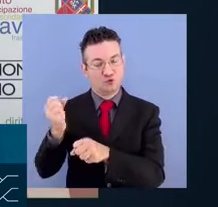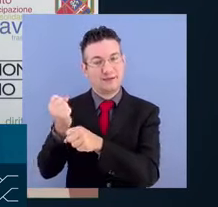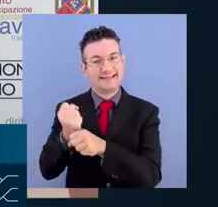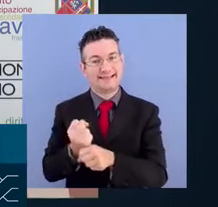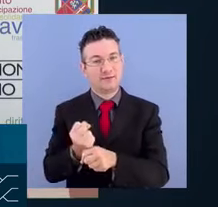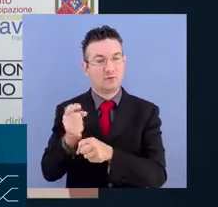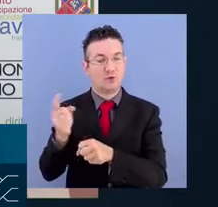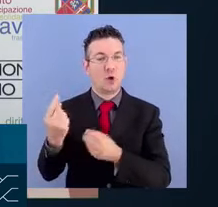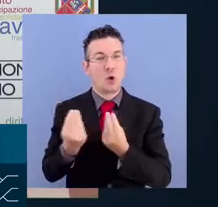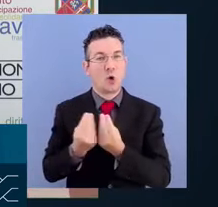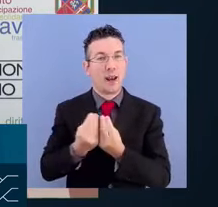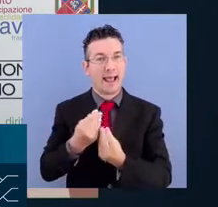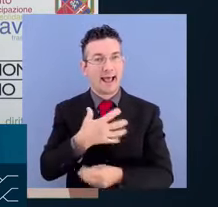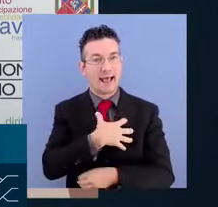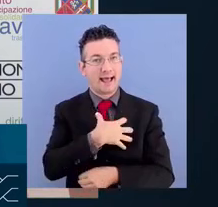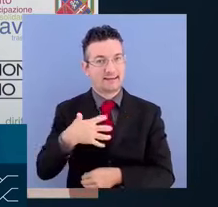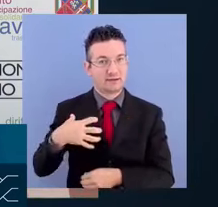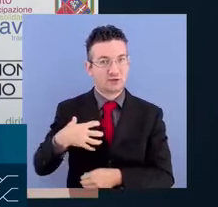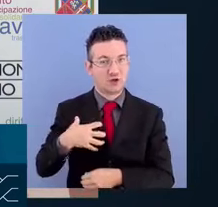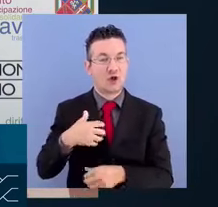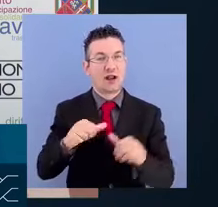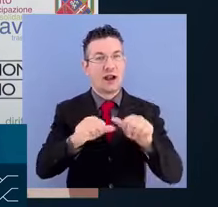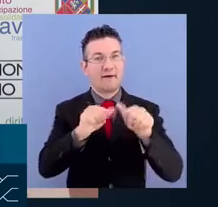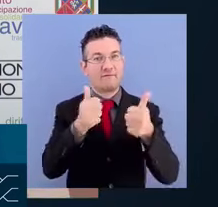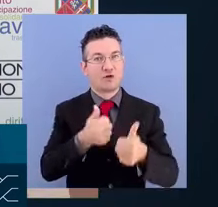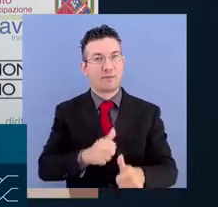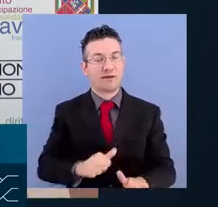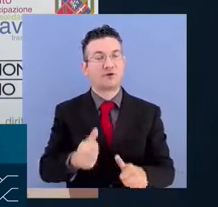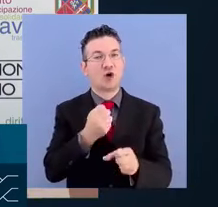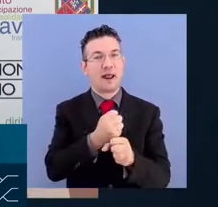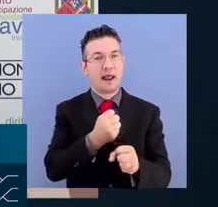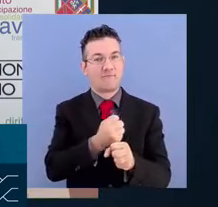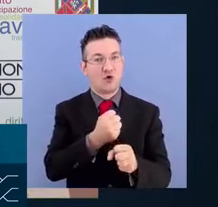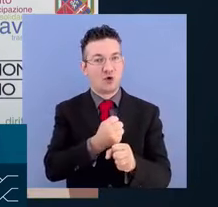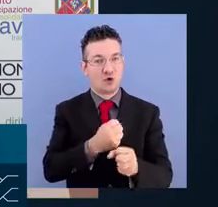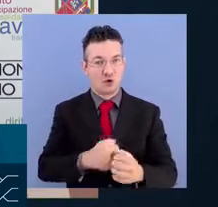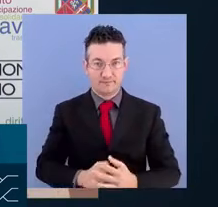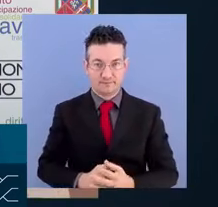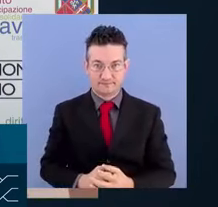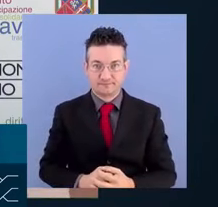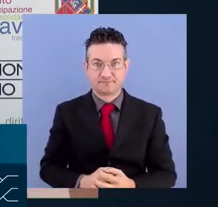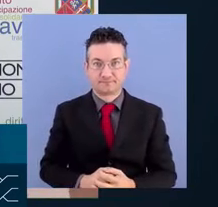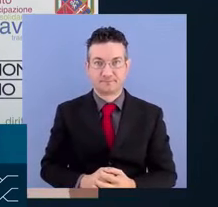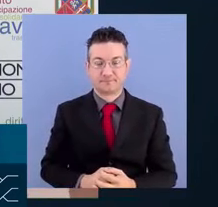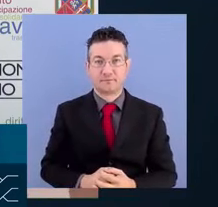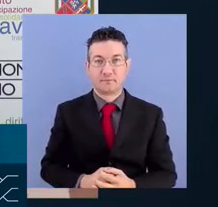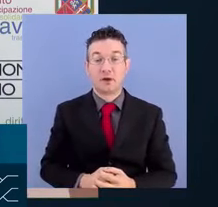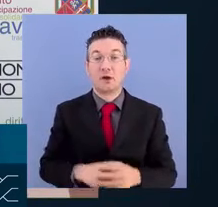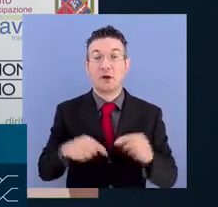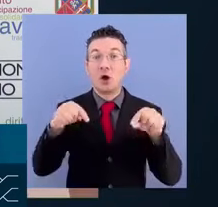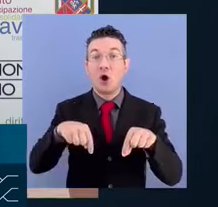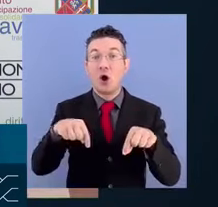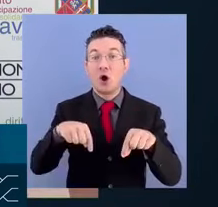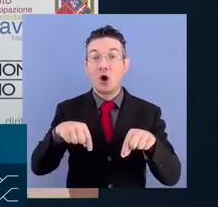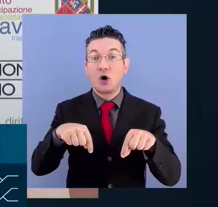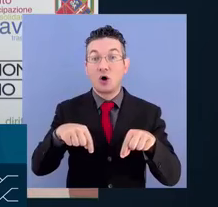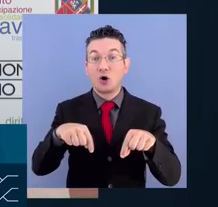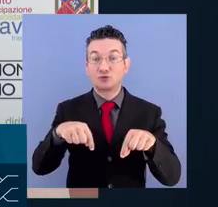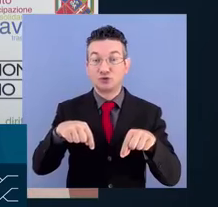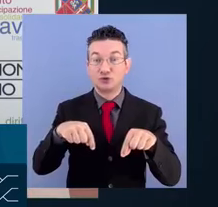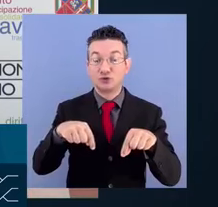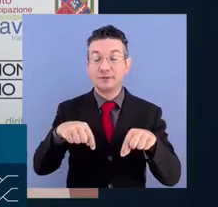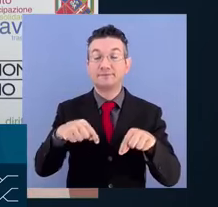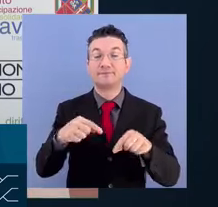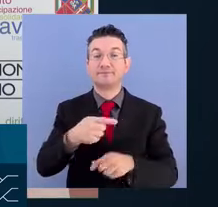collega assessore alla formazione e al lavoro oggi siamo qui e sono qui in veste anche di